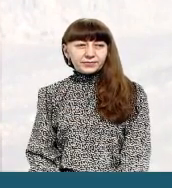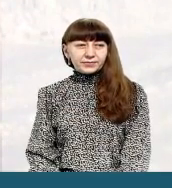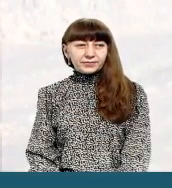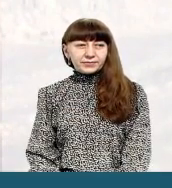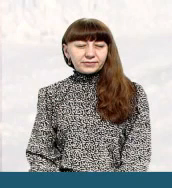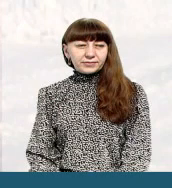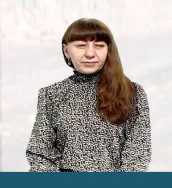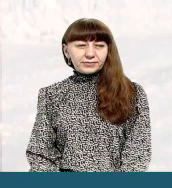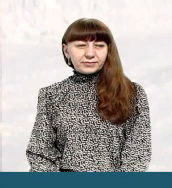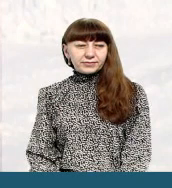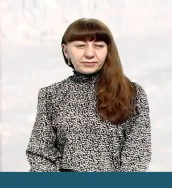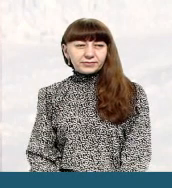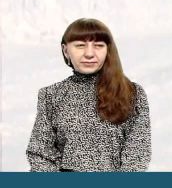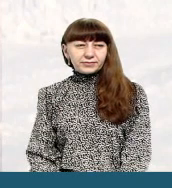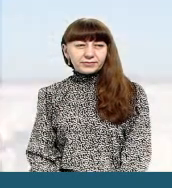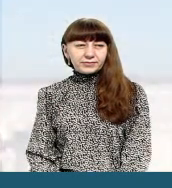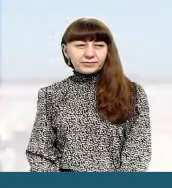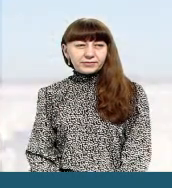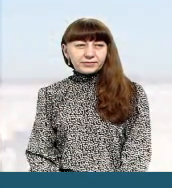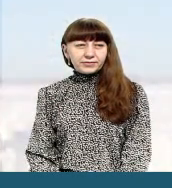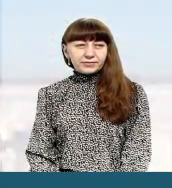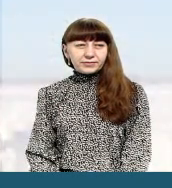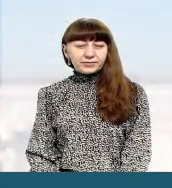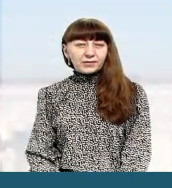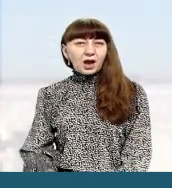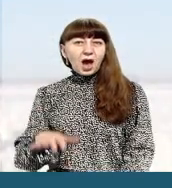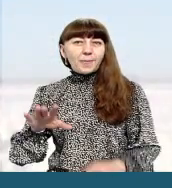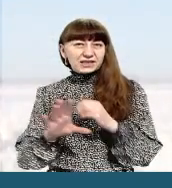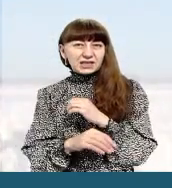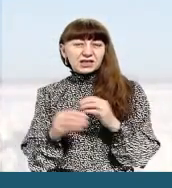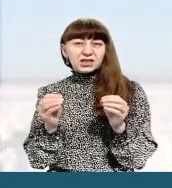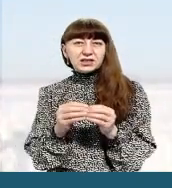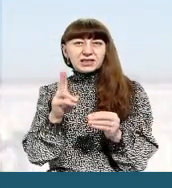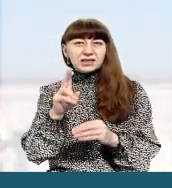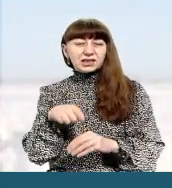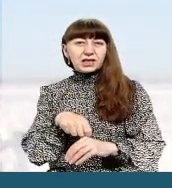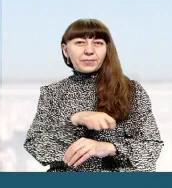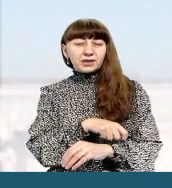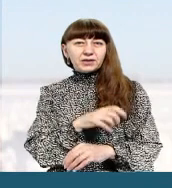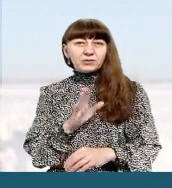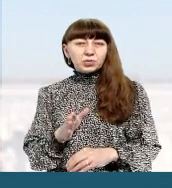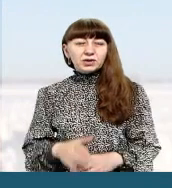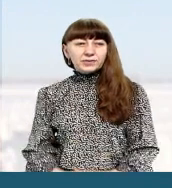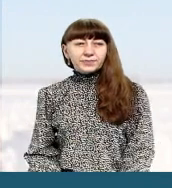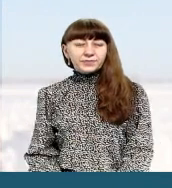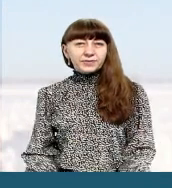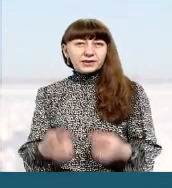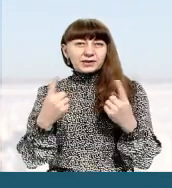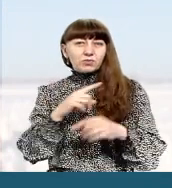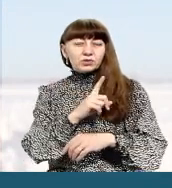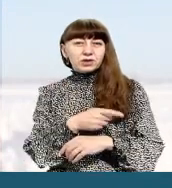башабат, 9-10 қатысушы бар. Бірінші орынға кубок берілет, медаль. Және 70 мың